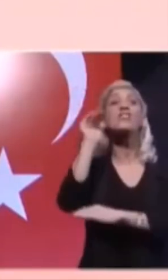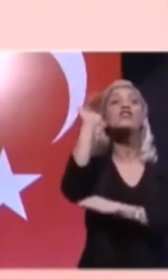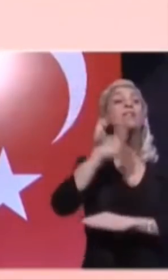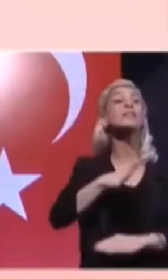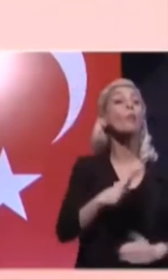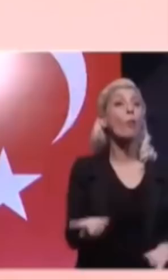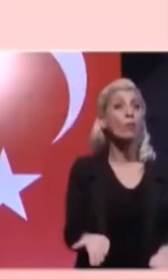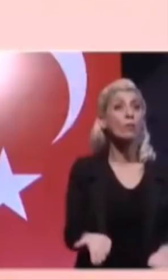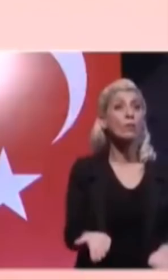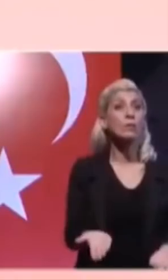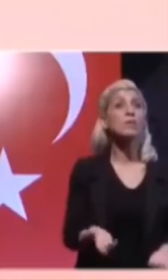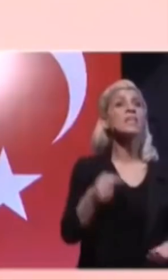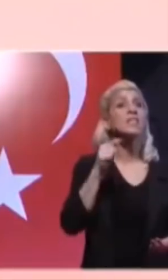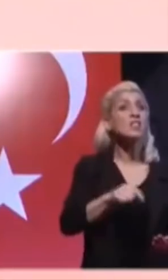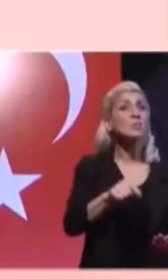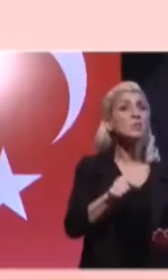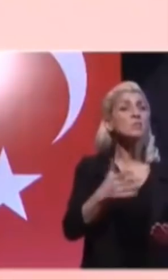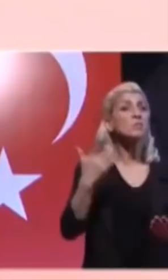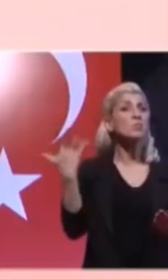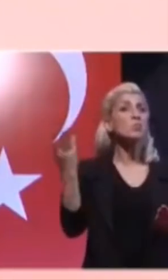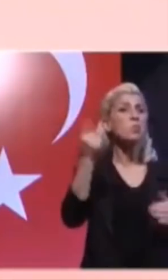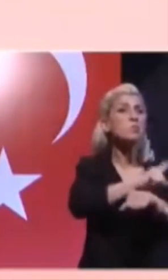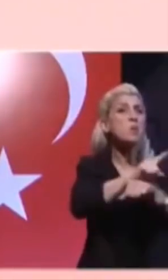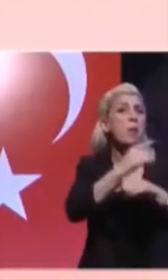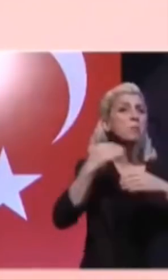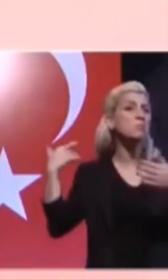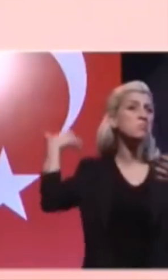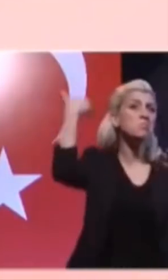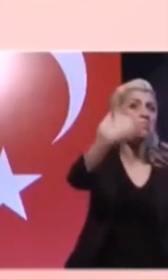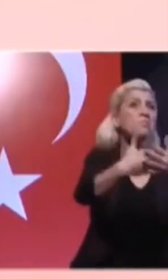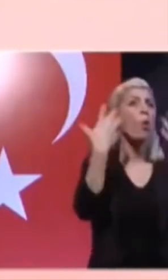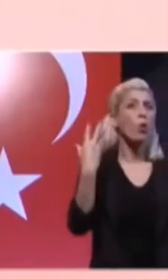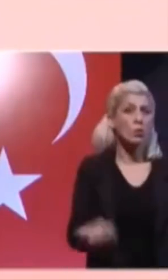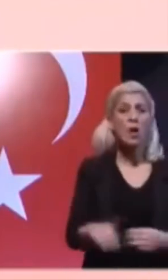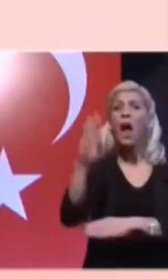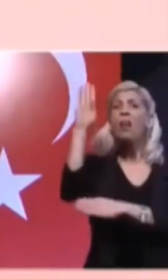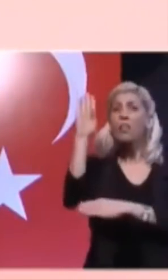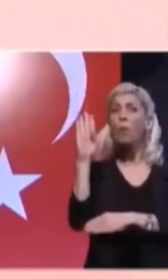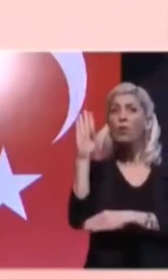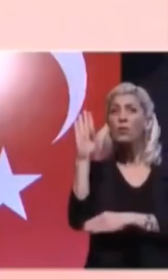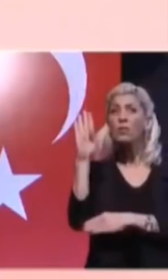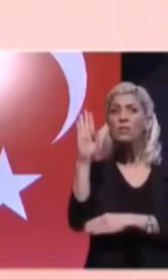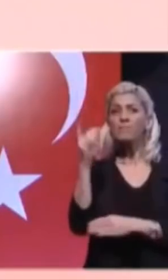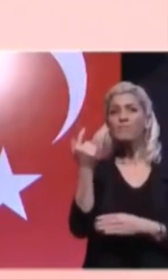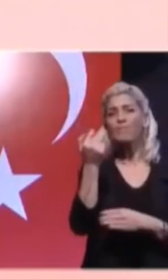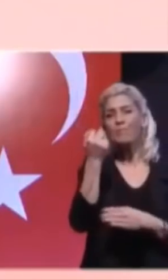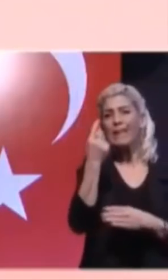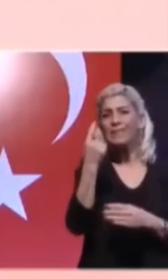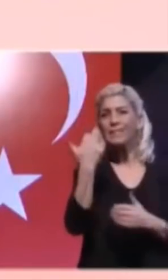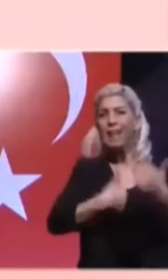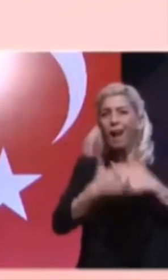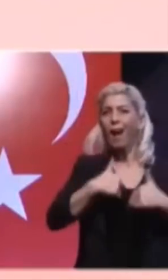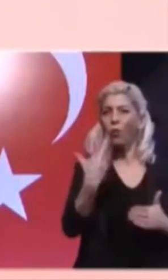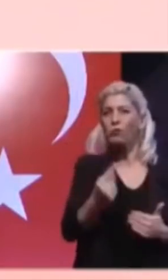2007'lerden itibaren diyelim, çünkü başlangıçta sanki demokrasi gelişecek diye bir ümit vardı Türkiye'de birçok